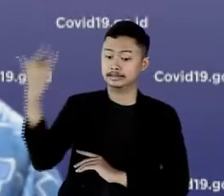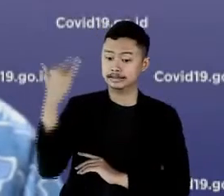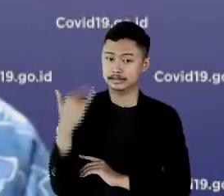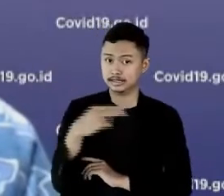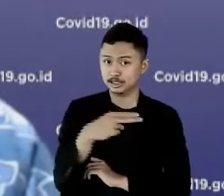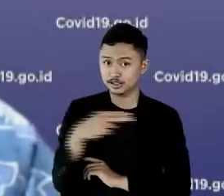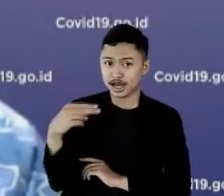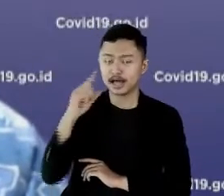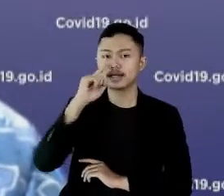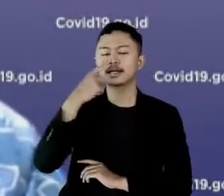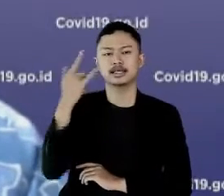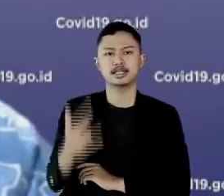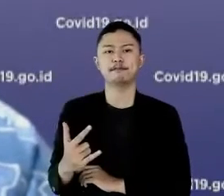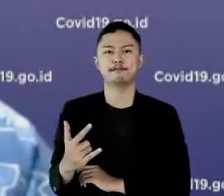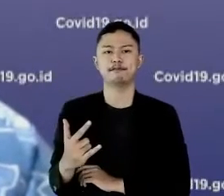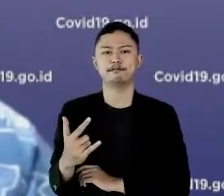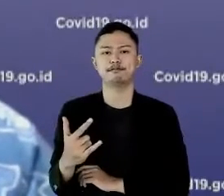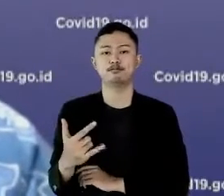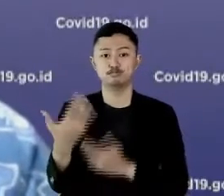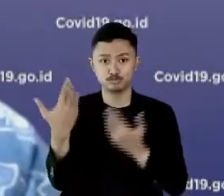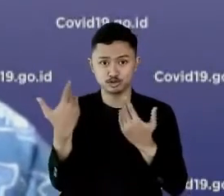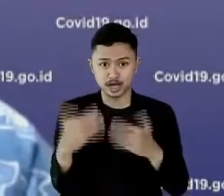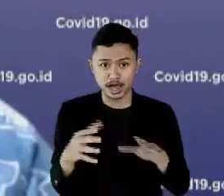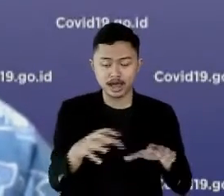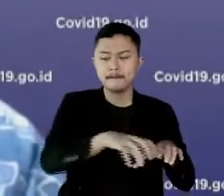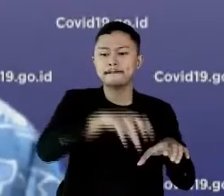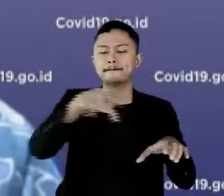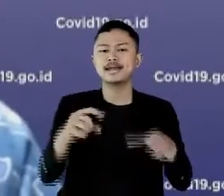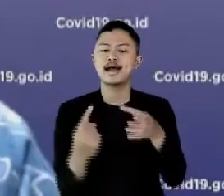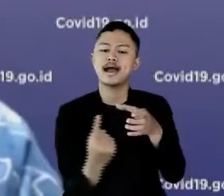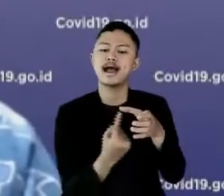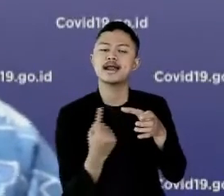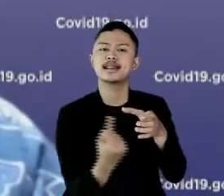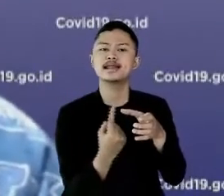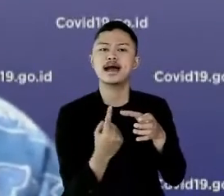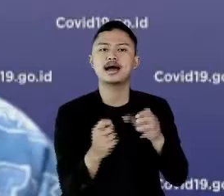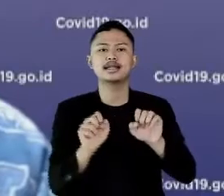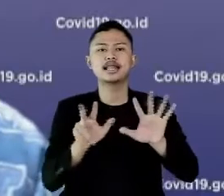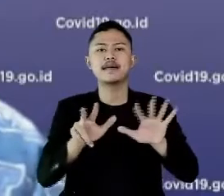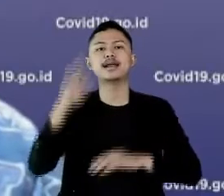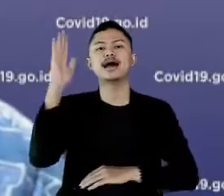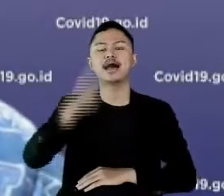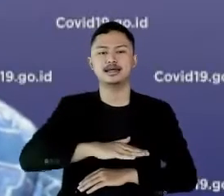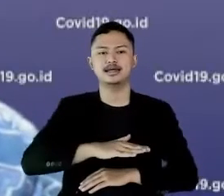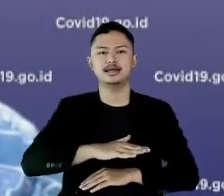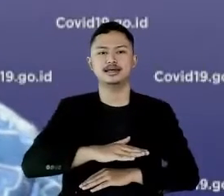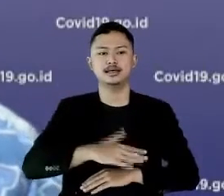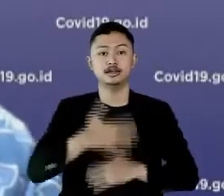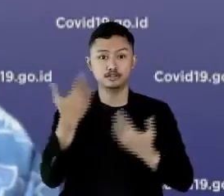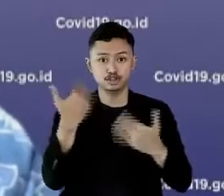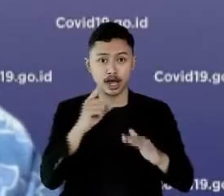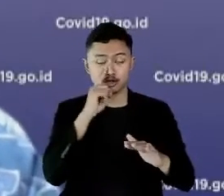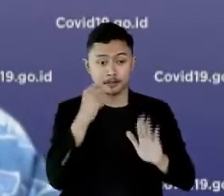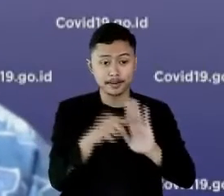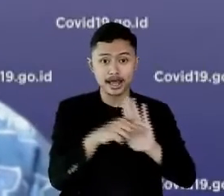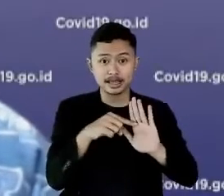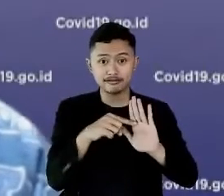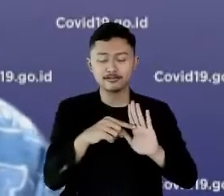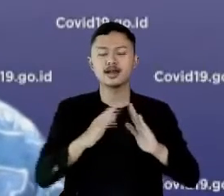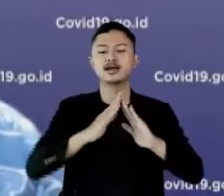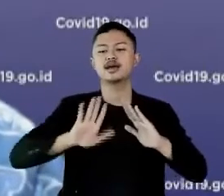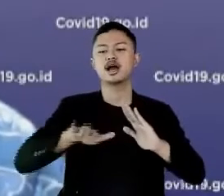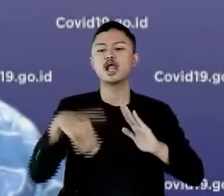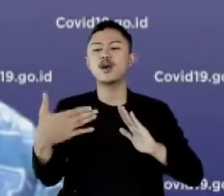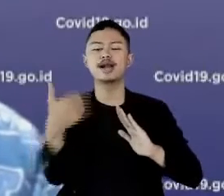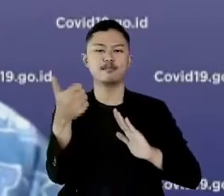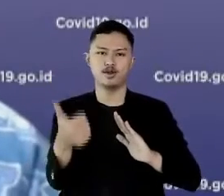ada karantina 8 hari dan harus PCR negatif baru mereka boleh keluar dari karantina. Nah itu kan yang sudah